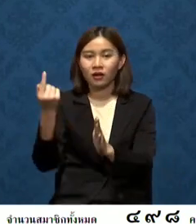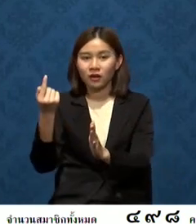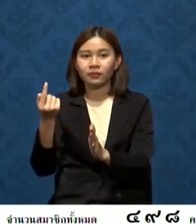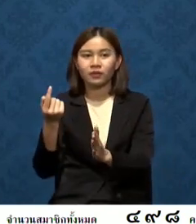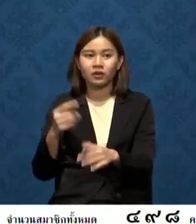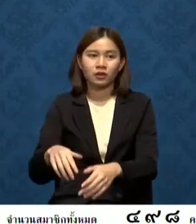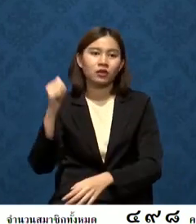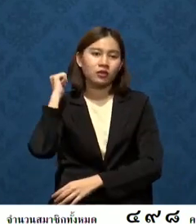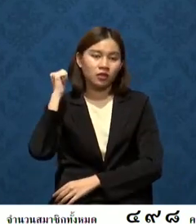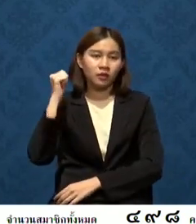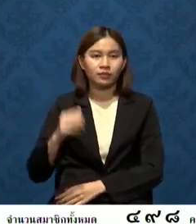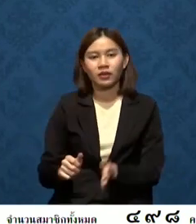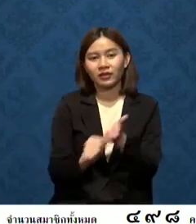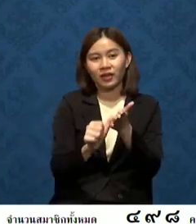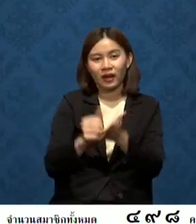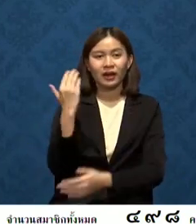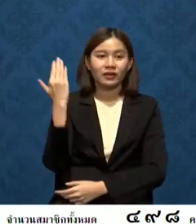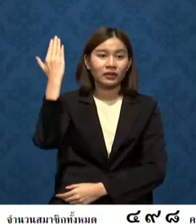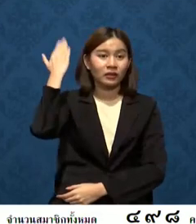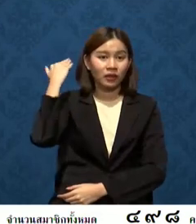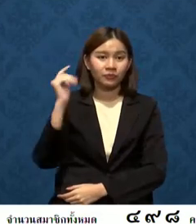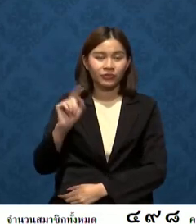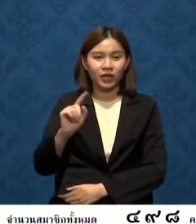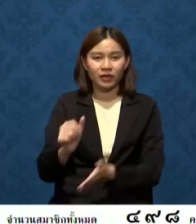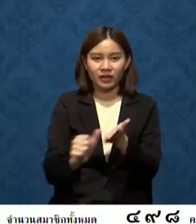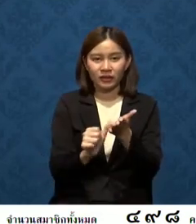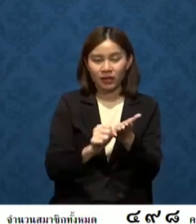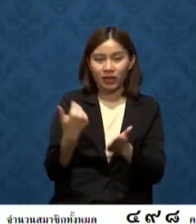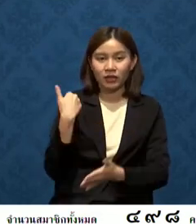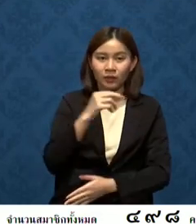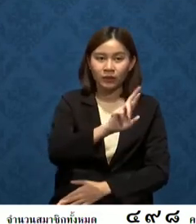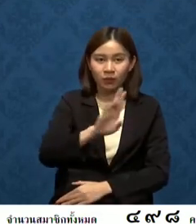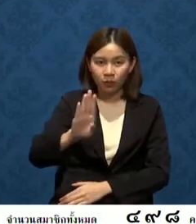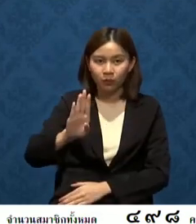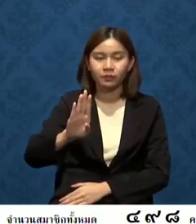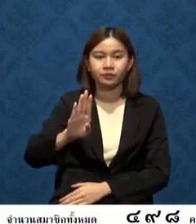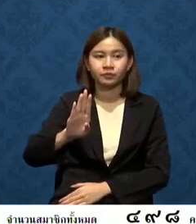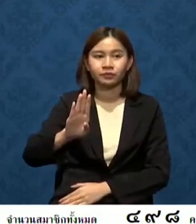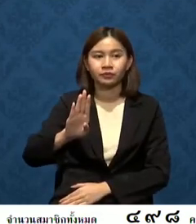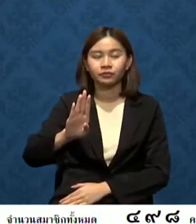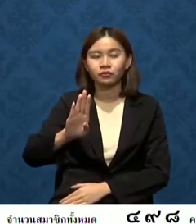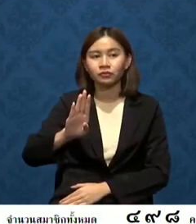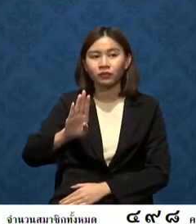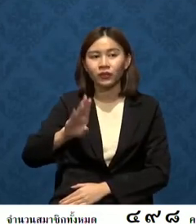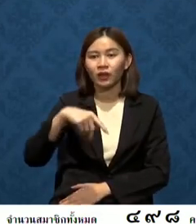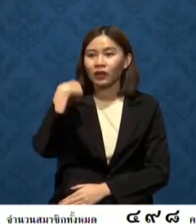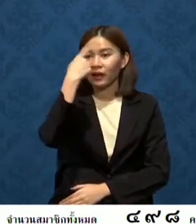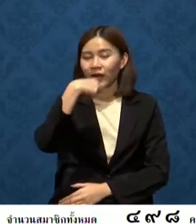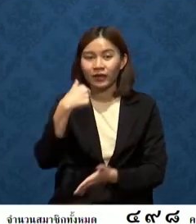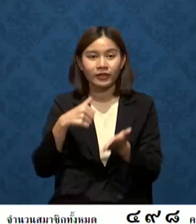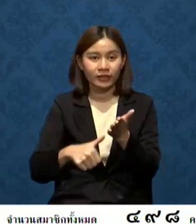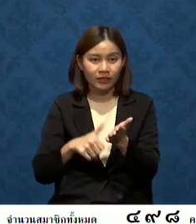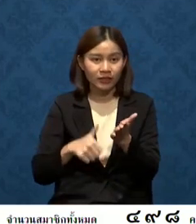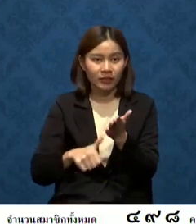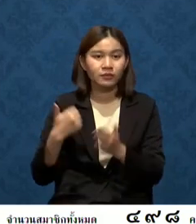การแก้ครั้งนั้นก็การแก้เพื่อให้ได้ทั้งระบบทั้งถ้าใครยังมีหนี้อยู่เนี่ย